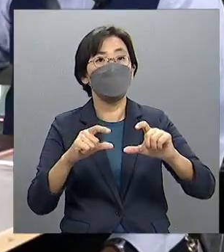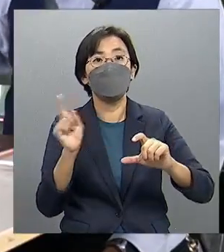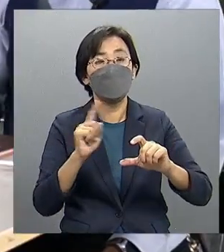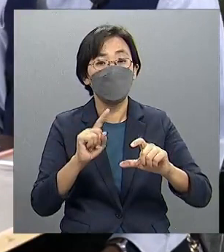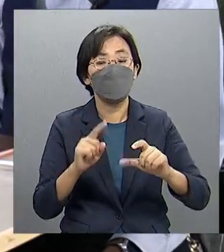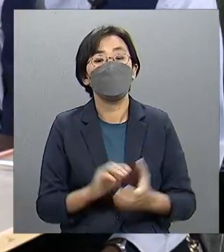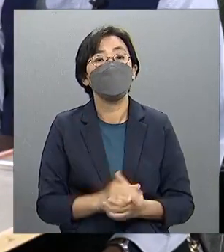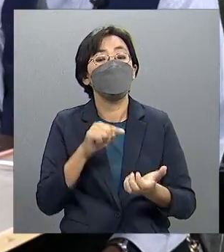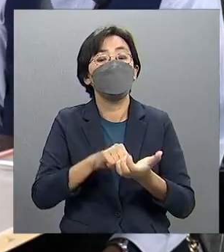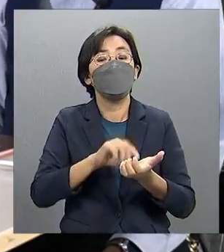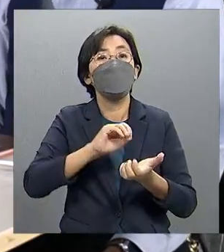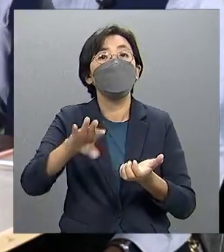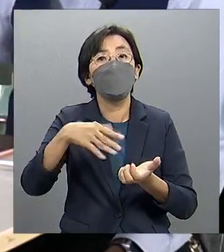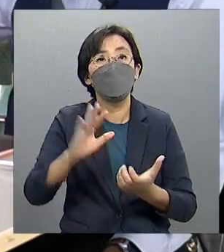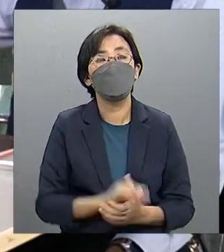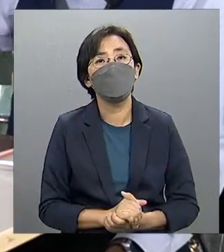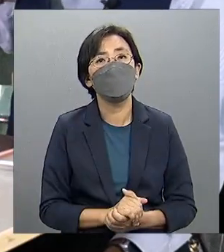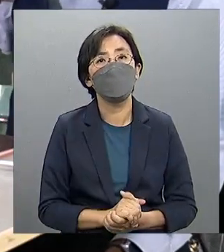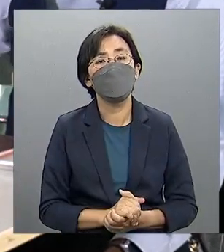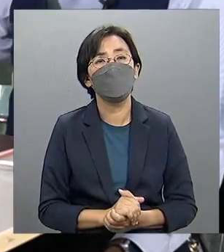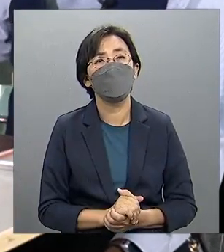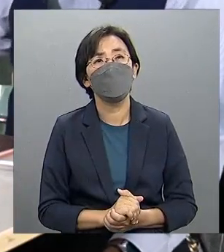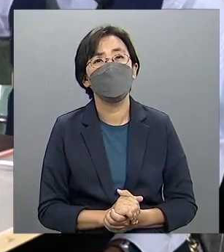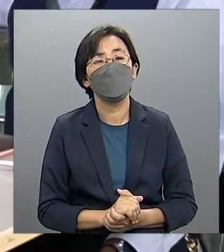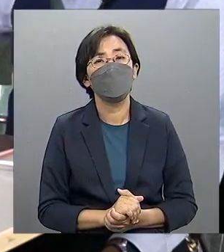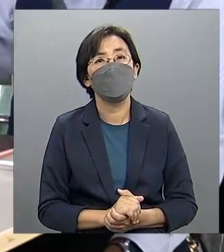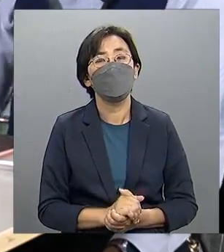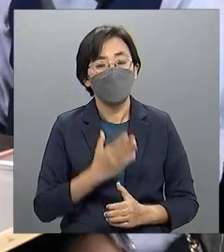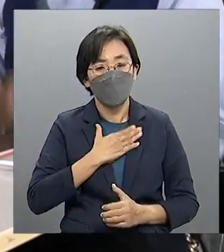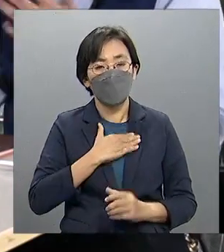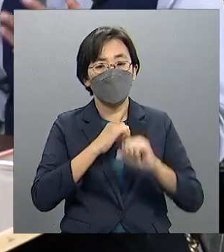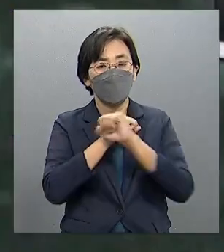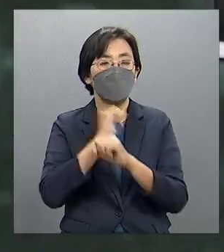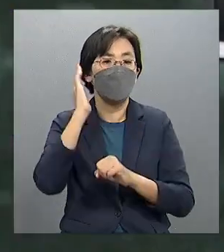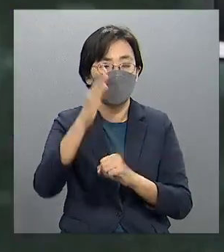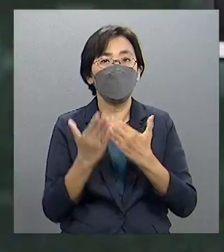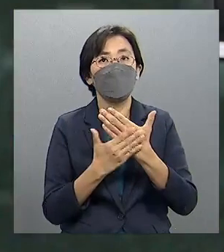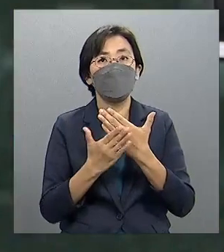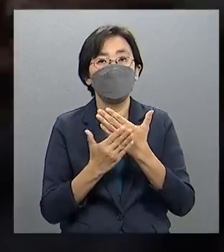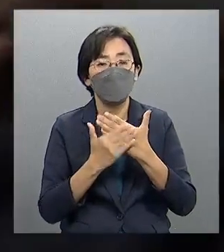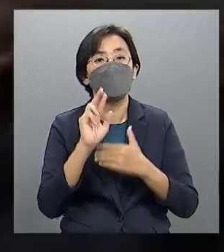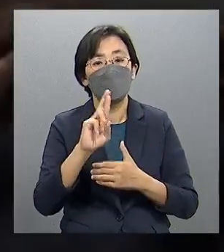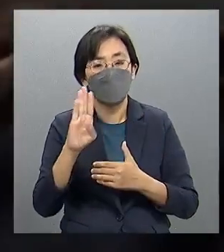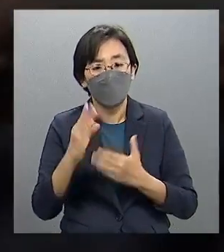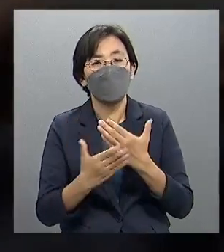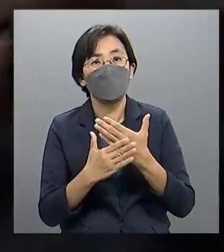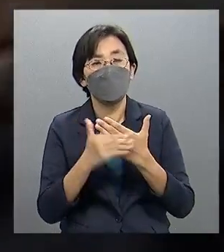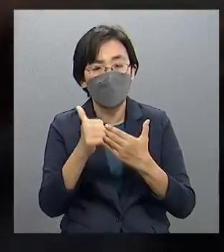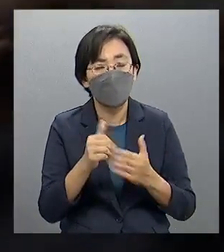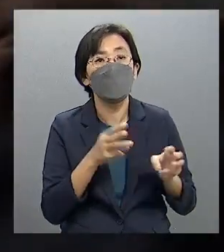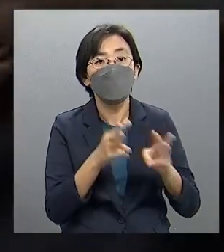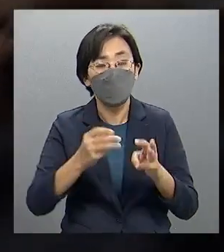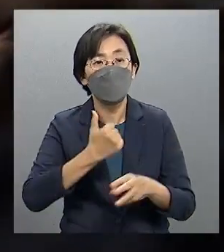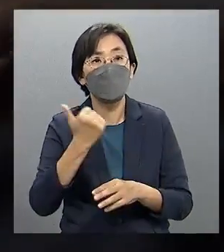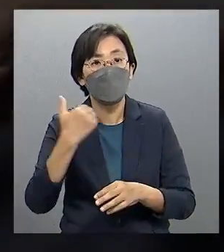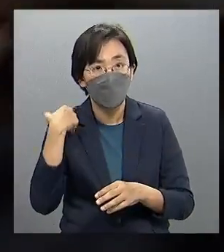ได้ไหม ก็ควรจะรีพอร์ตฮะ ครับ ก็ควรจะรีพอร์ตก็ช่วยกับตัวเราเองในอนาคตแล้วก็ถือว่าช่วยคนอื่นด้วยช่วยในสังคม มีวิธีอื่นอีกไหมฮะ คือถ้าเป็นแนวที่มันแบบติ